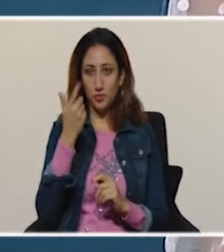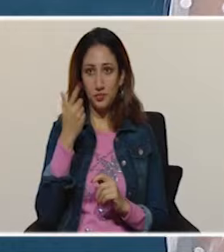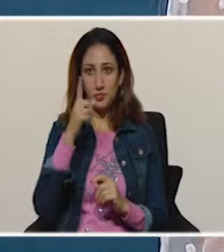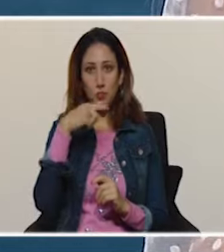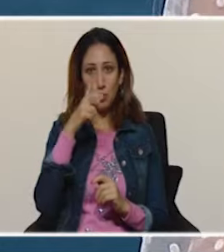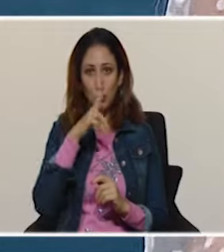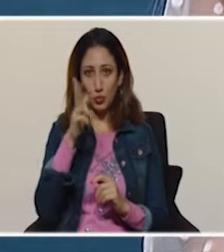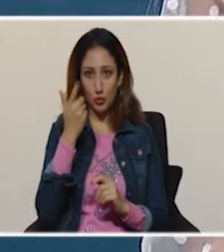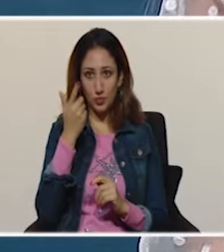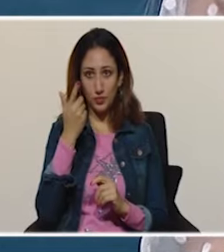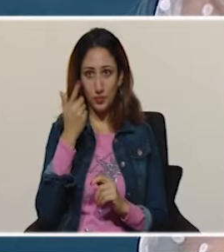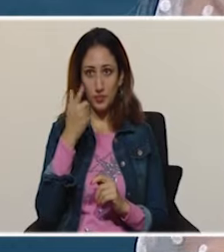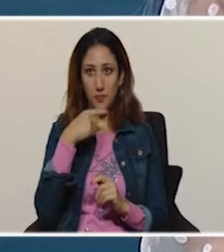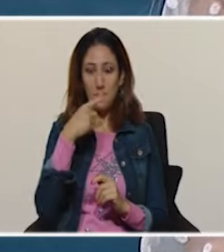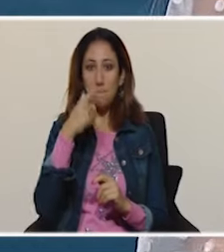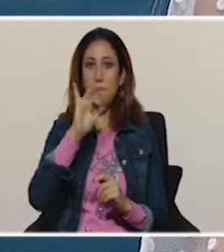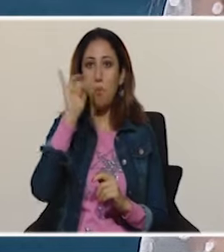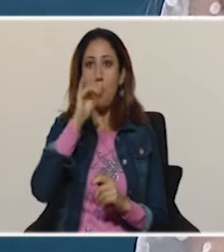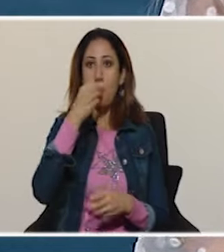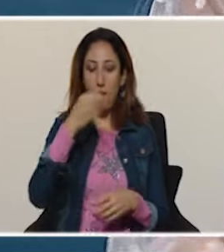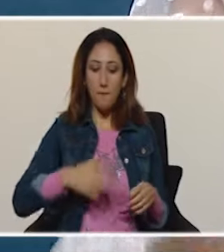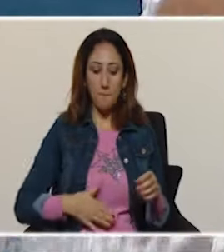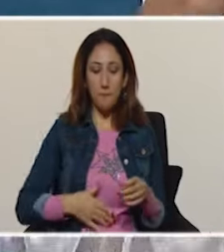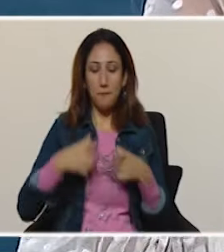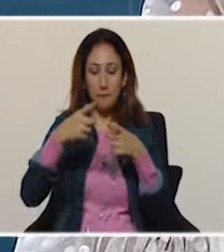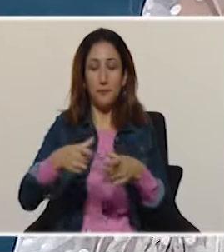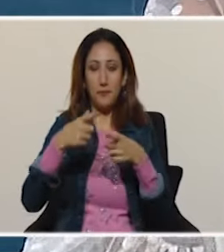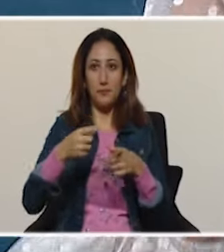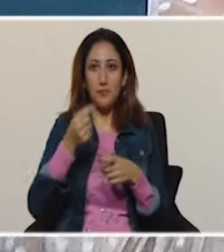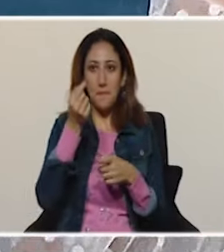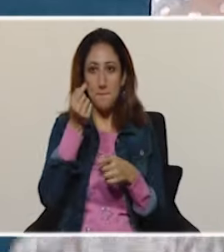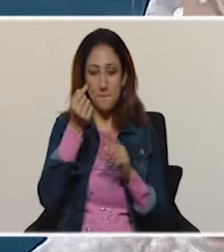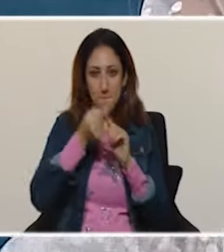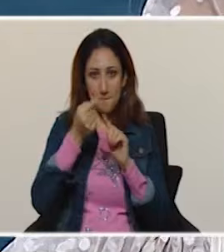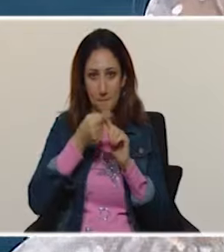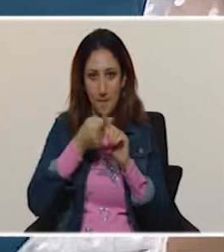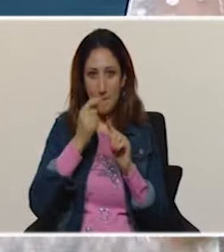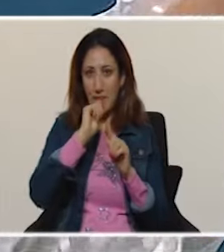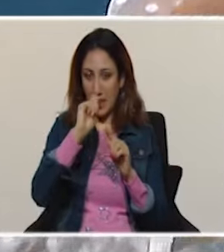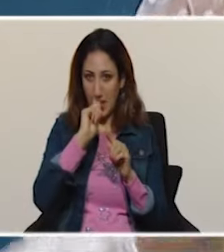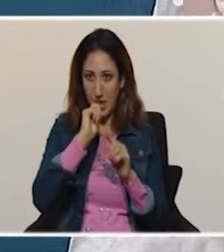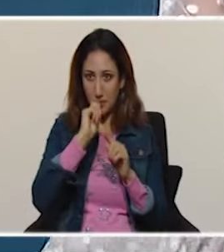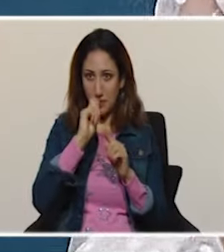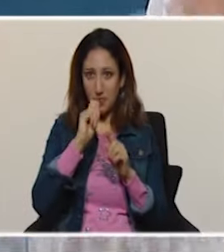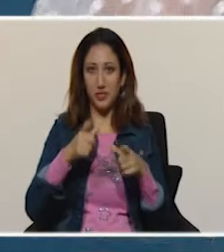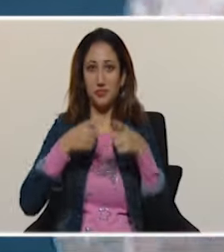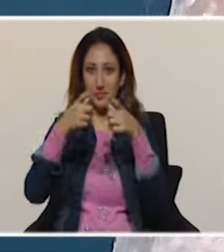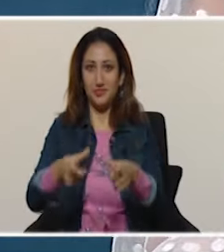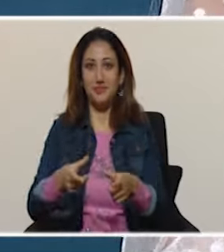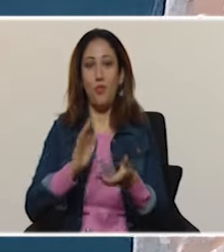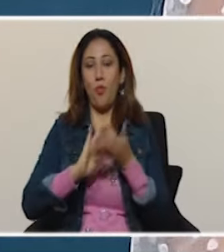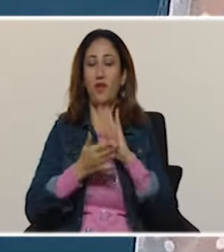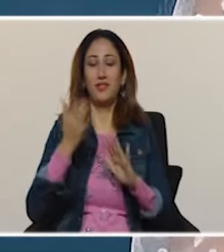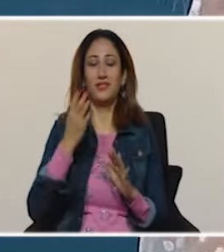جدا، الطريق الى قلب الراجل معدته، طبق باميه باللحمه الضاني وادخلي عليه